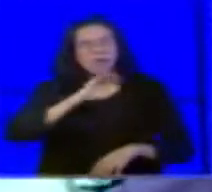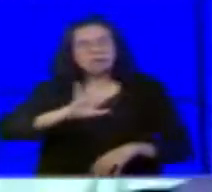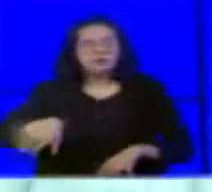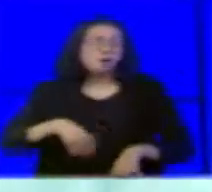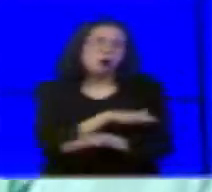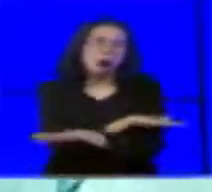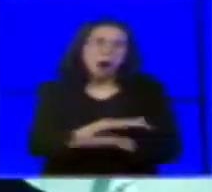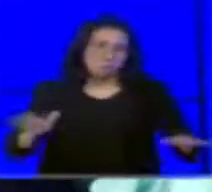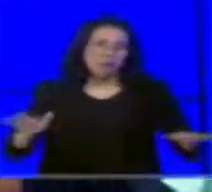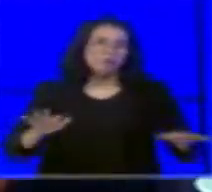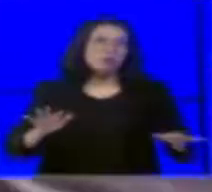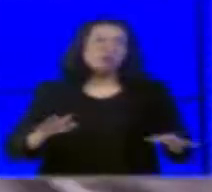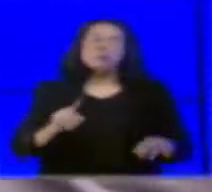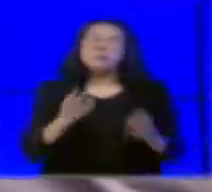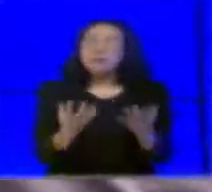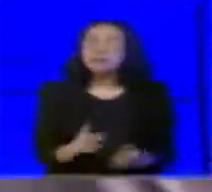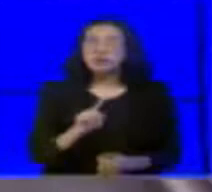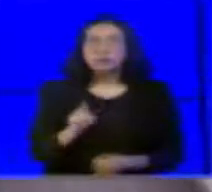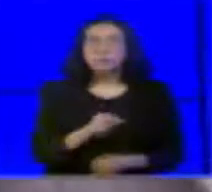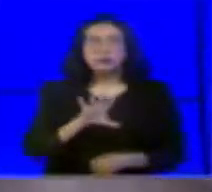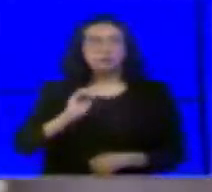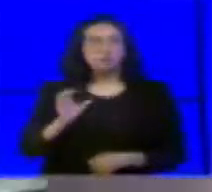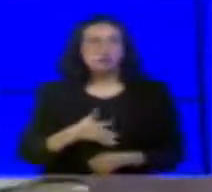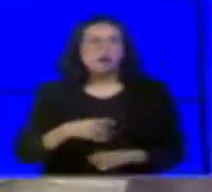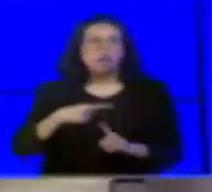juta ton untuk seluruh Indonesia.